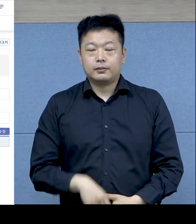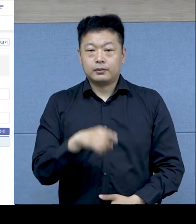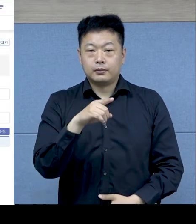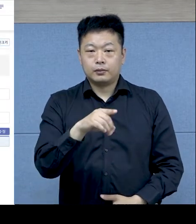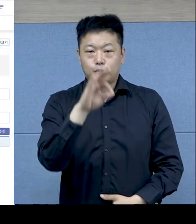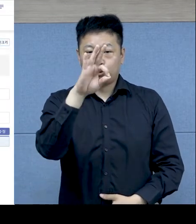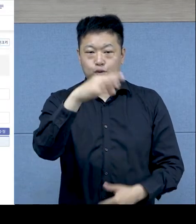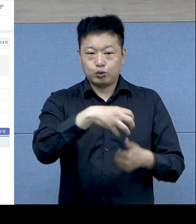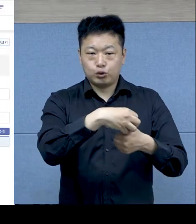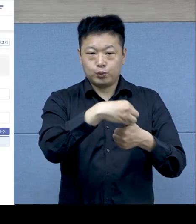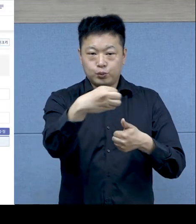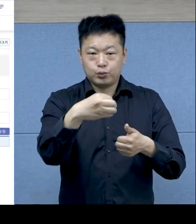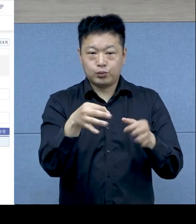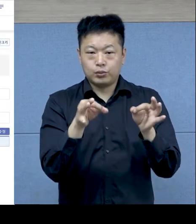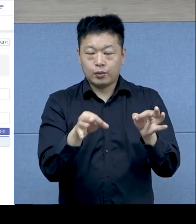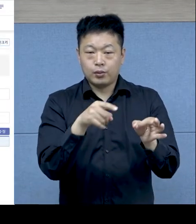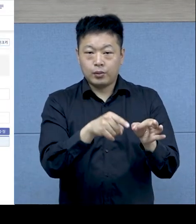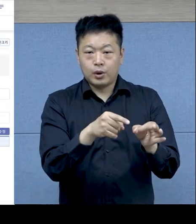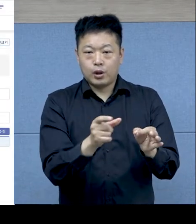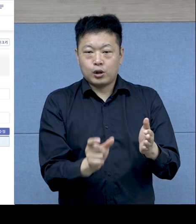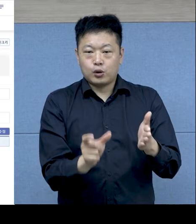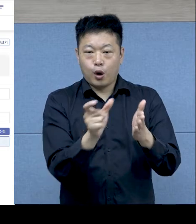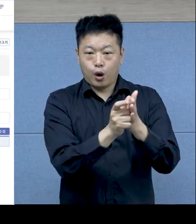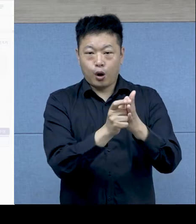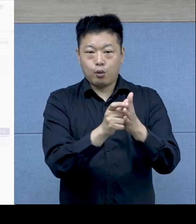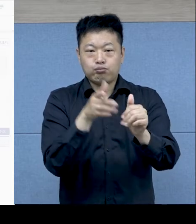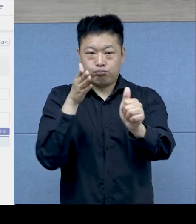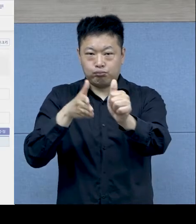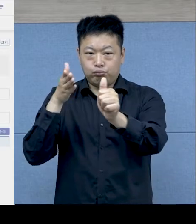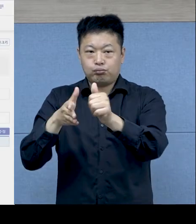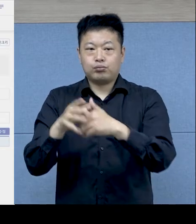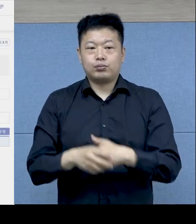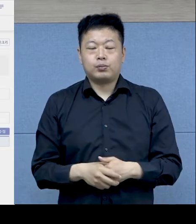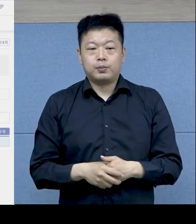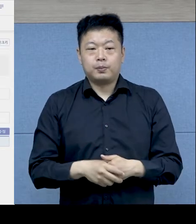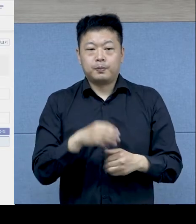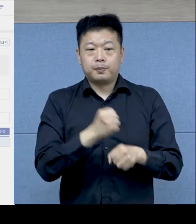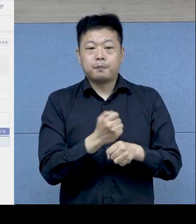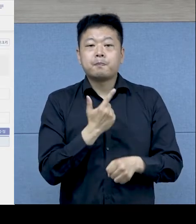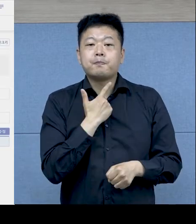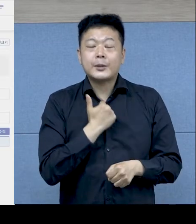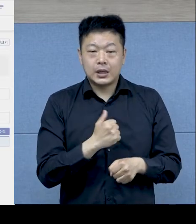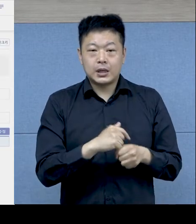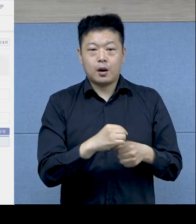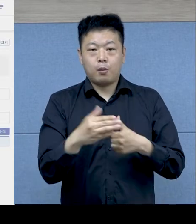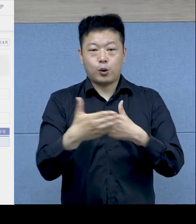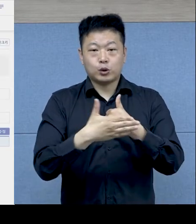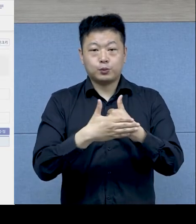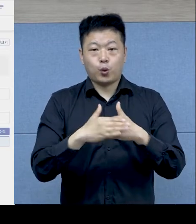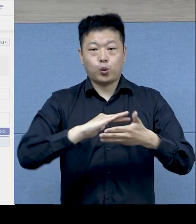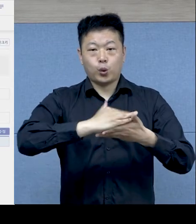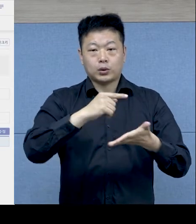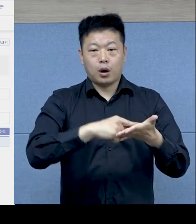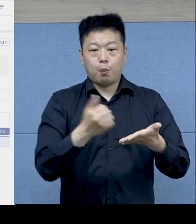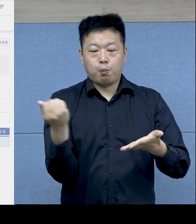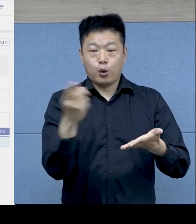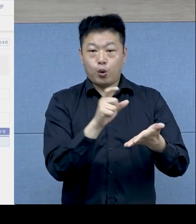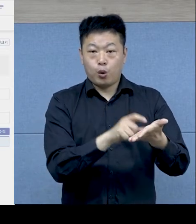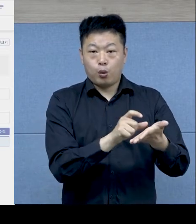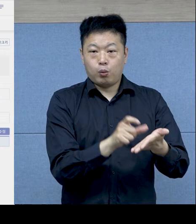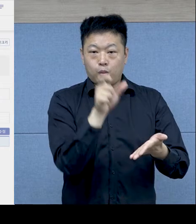네, 그리고 여기 출금 계좌에 등록을 눌러주시고 그 발급 받으신 보조금 통장의